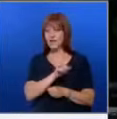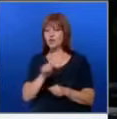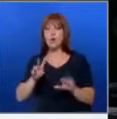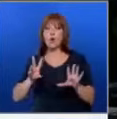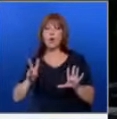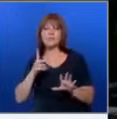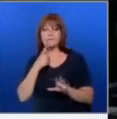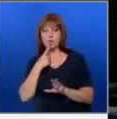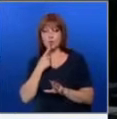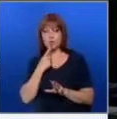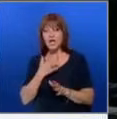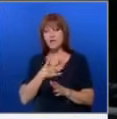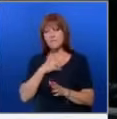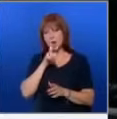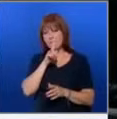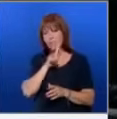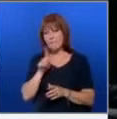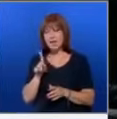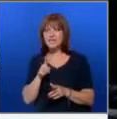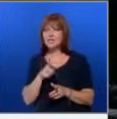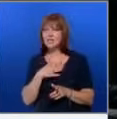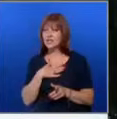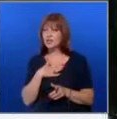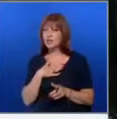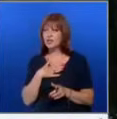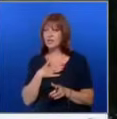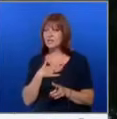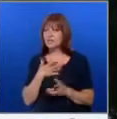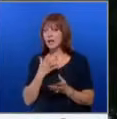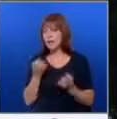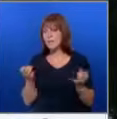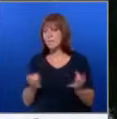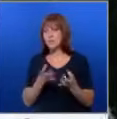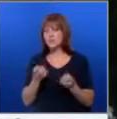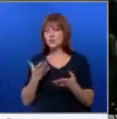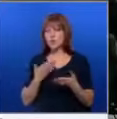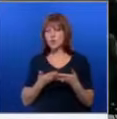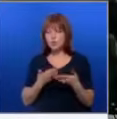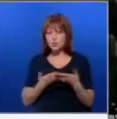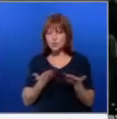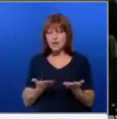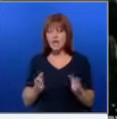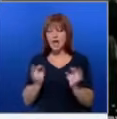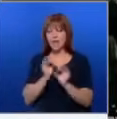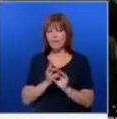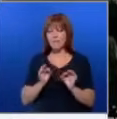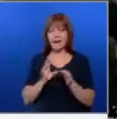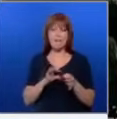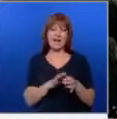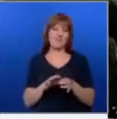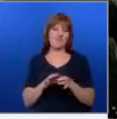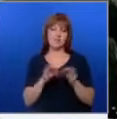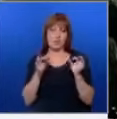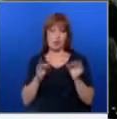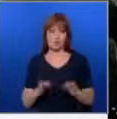години. Имало е моменти, в които са имали професионални взаимоотношения, но в момента няма някаква такава връзка